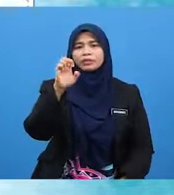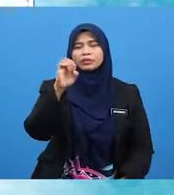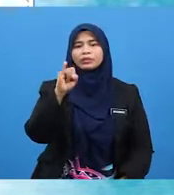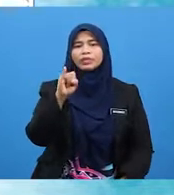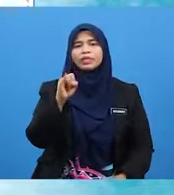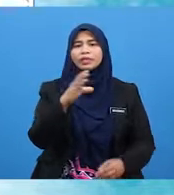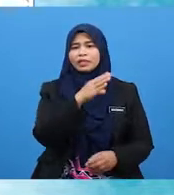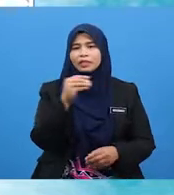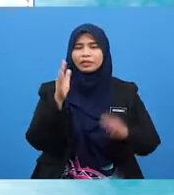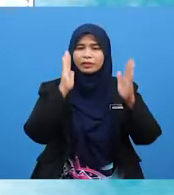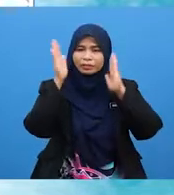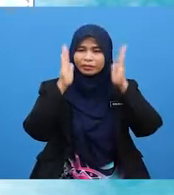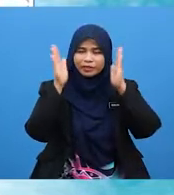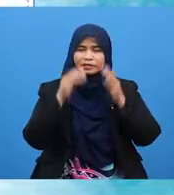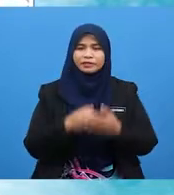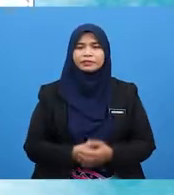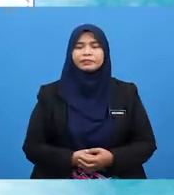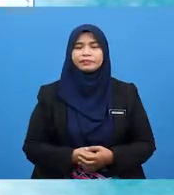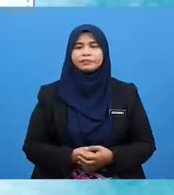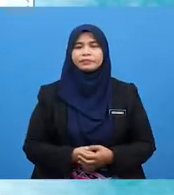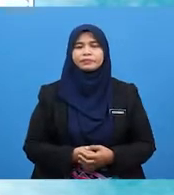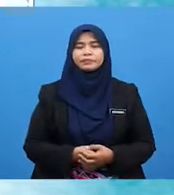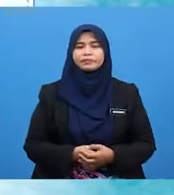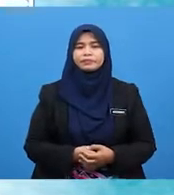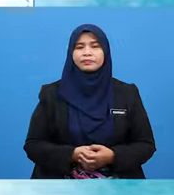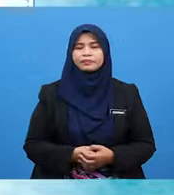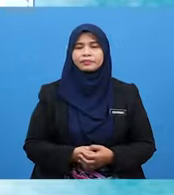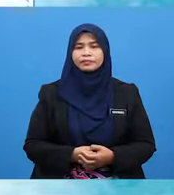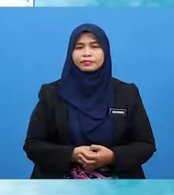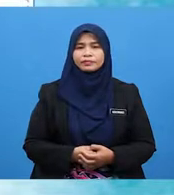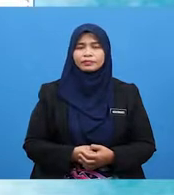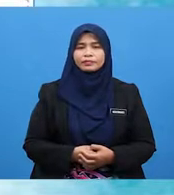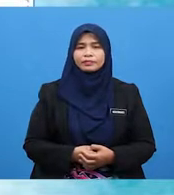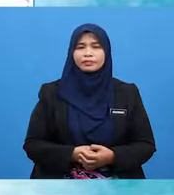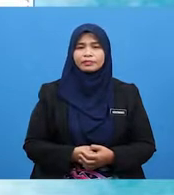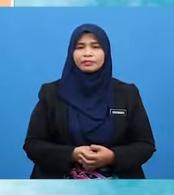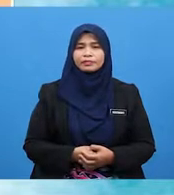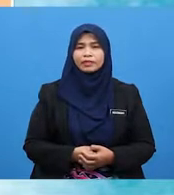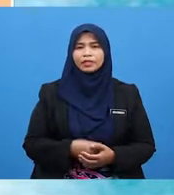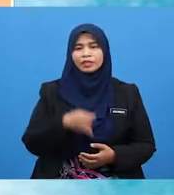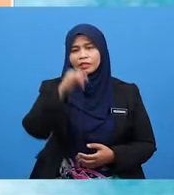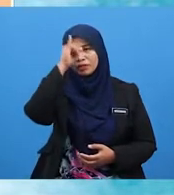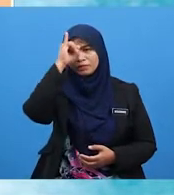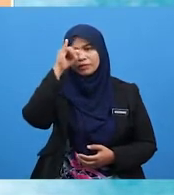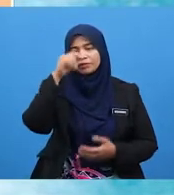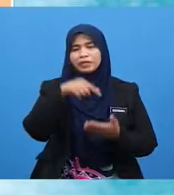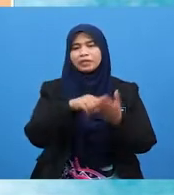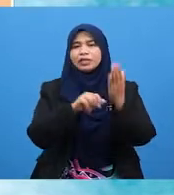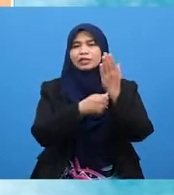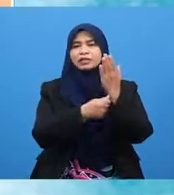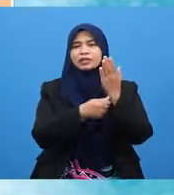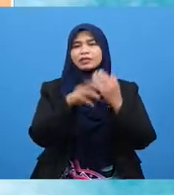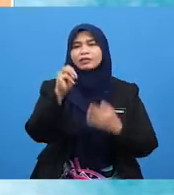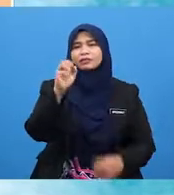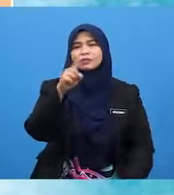Indonesia, Brunei dan termasuklah negara kita, Malaysia. Imam Asy-Syafi'i